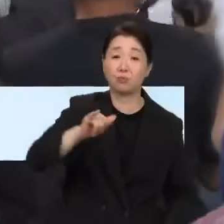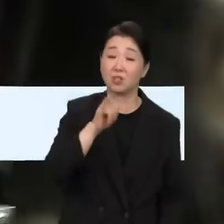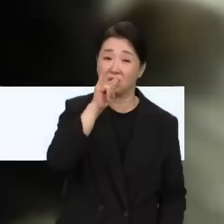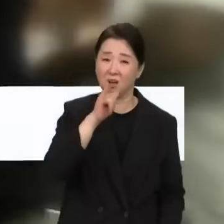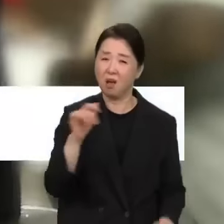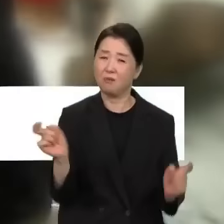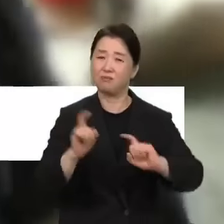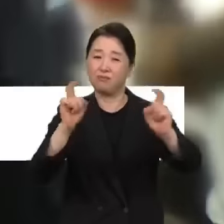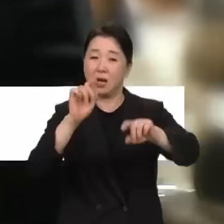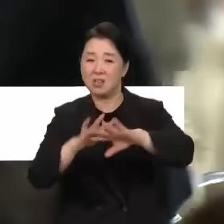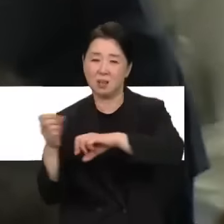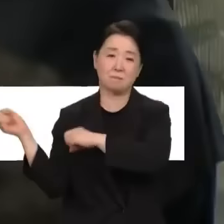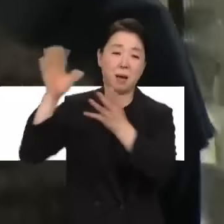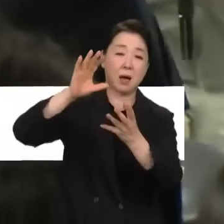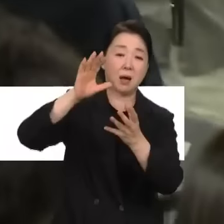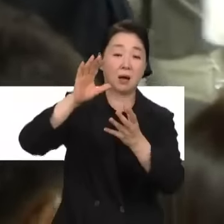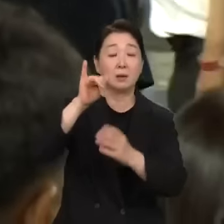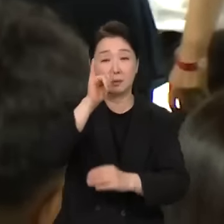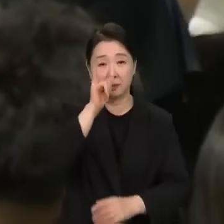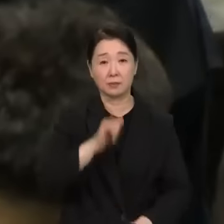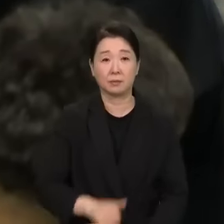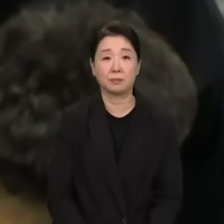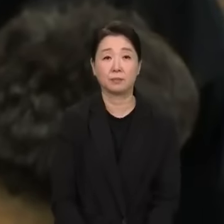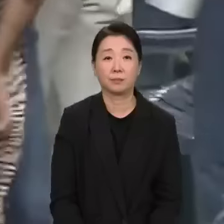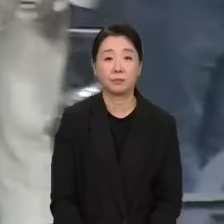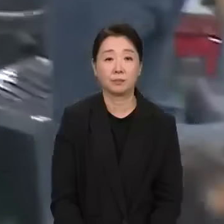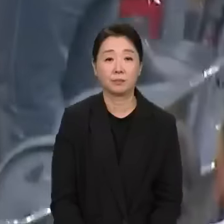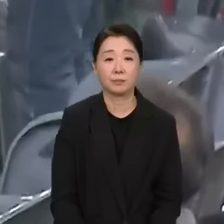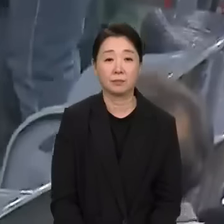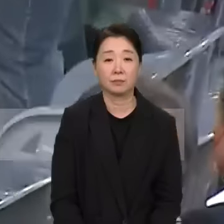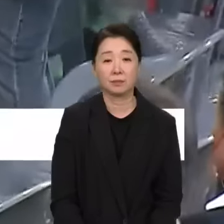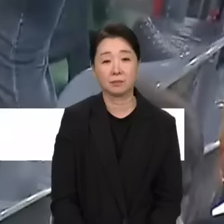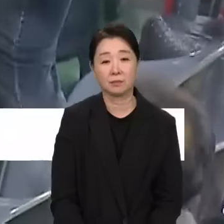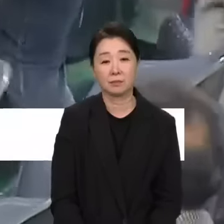끝에 의자를 던지는 물리적 충돌까지 벌어졌습니다.